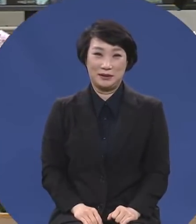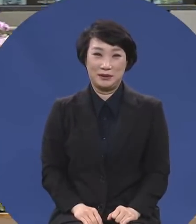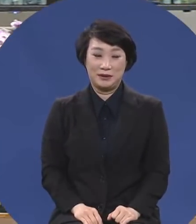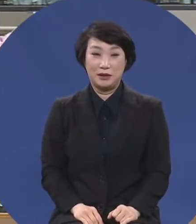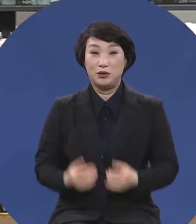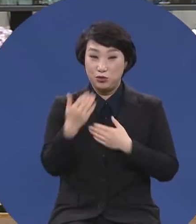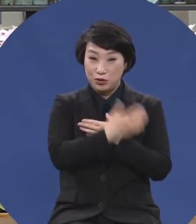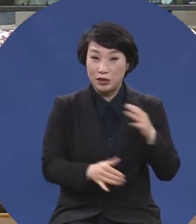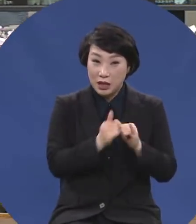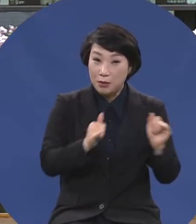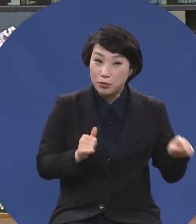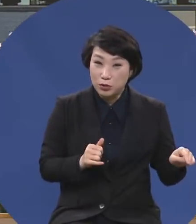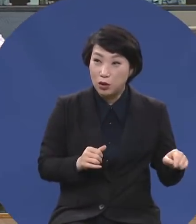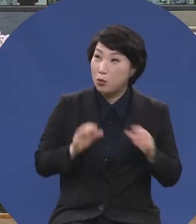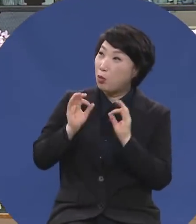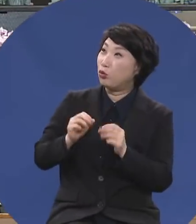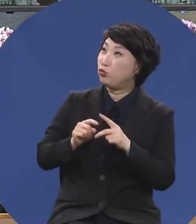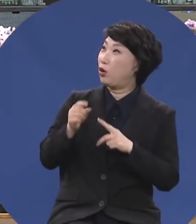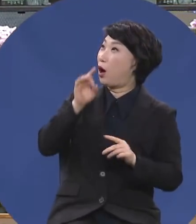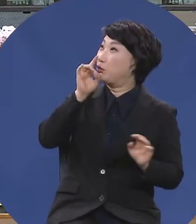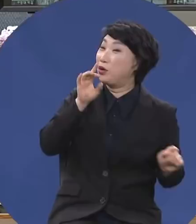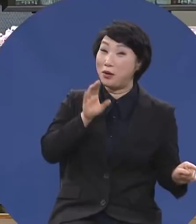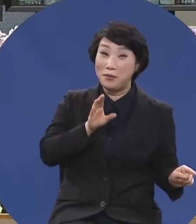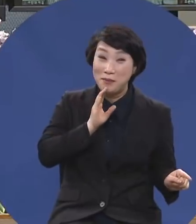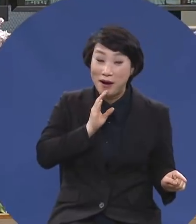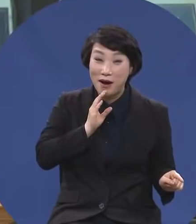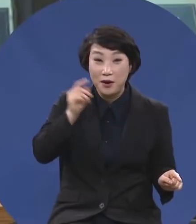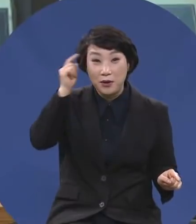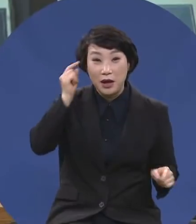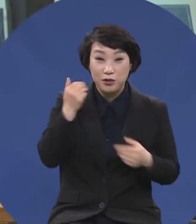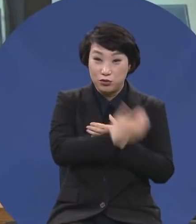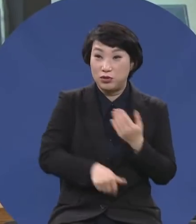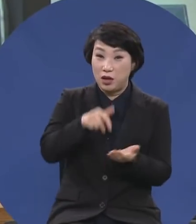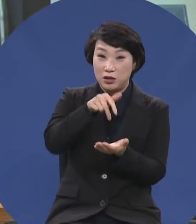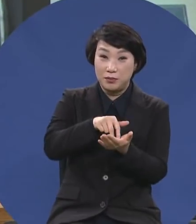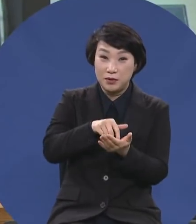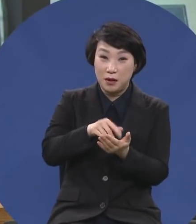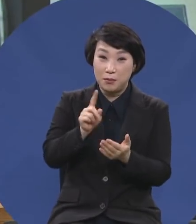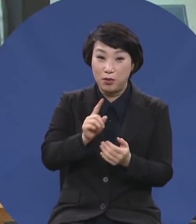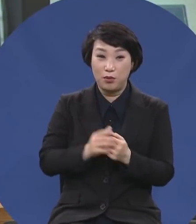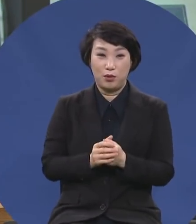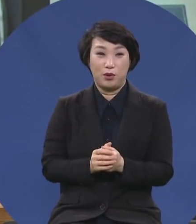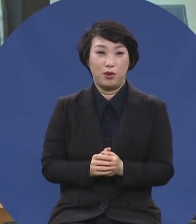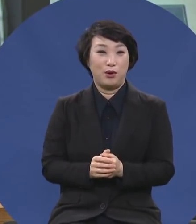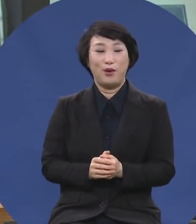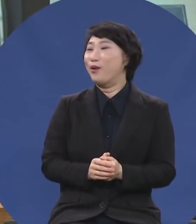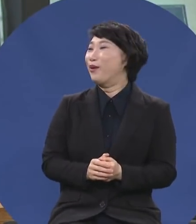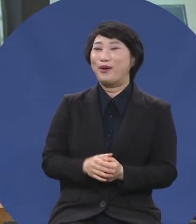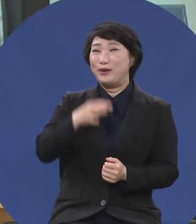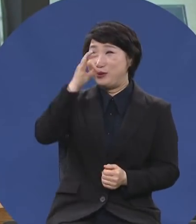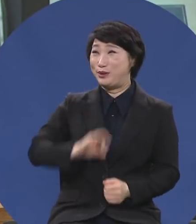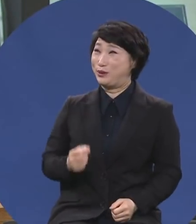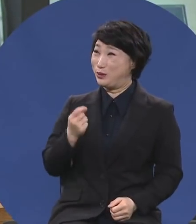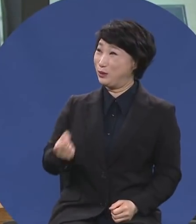예, 육의 사람이 이해할 수 없는 것은 육으로는 전혀 유익이 없는 짓에